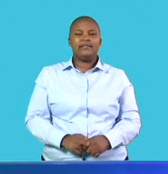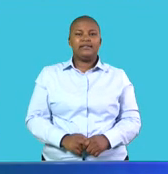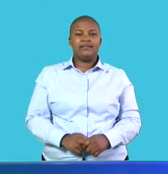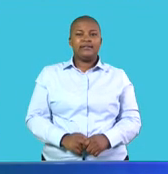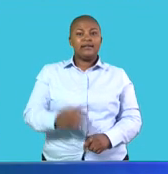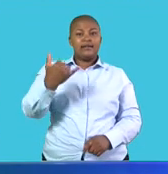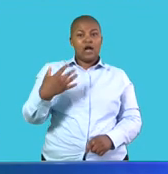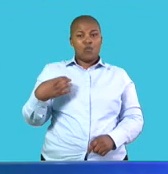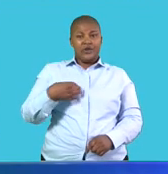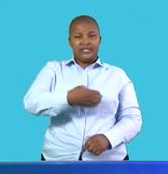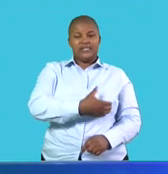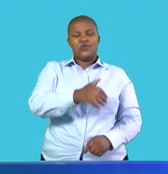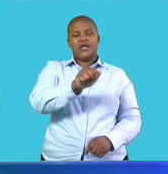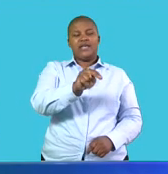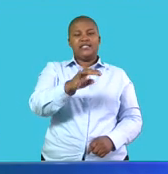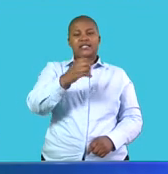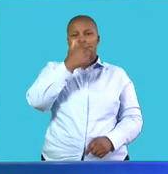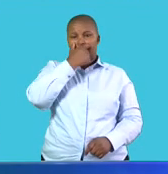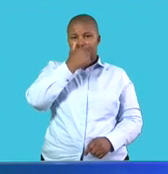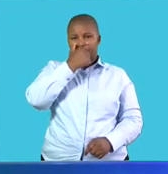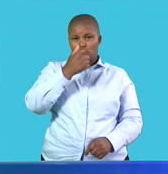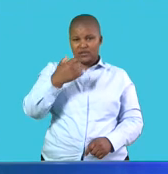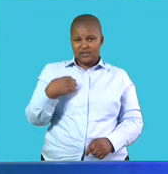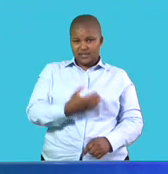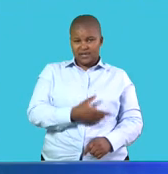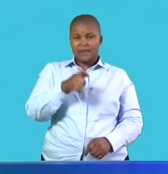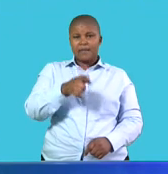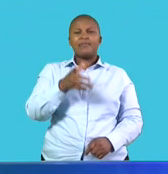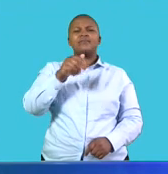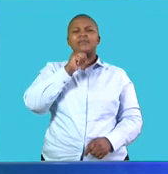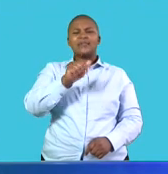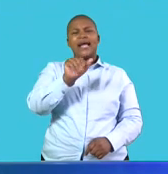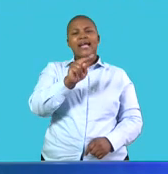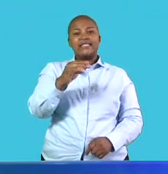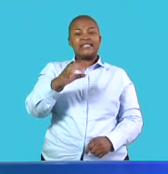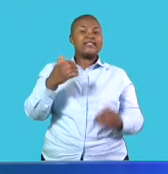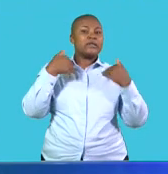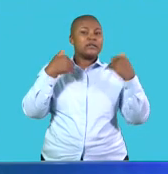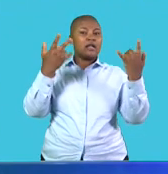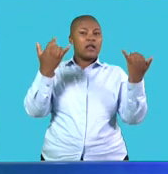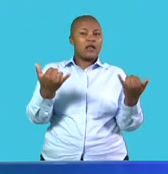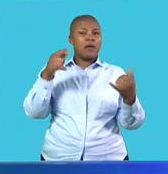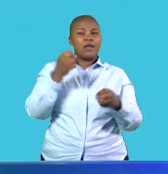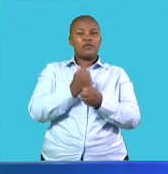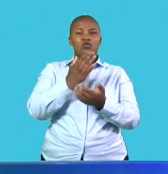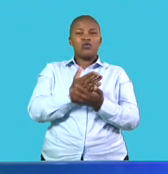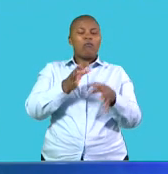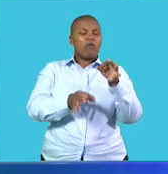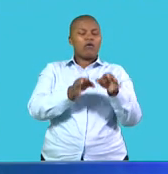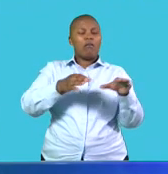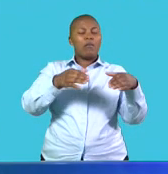umengameli we-ANC uCyril Ramaphosa uthi-ke ngalesi sikhathi sokubuyekezwa i-ANC iqale umkhuba ongakazi ubonakale kwezepolitiki eNingizimu